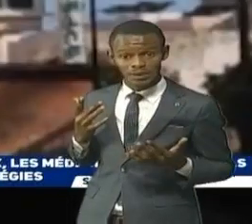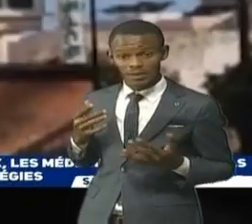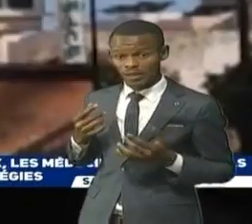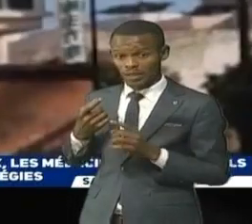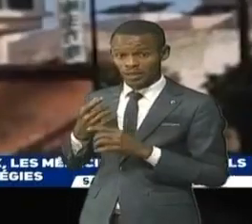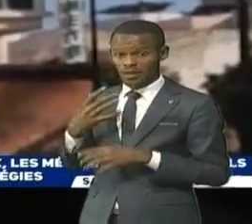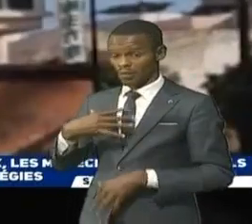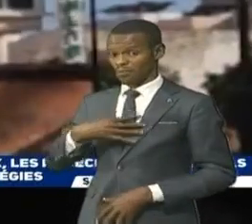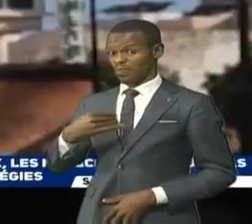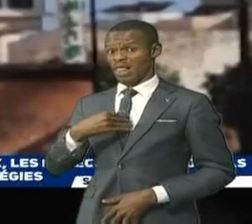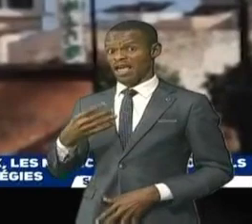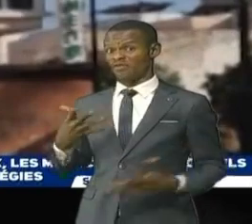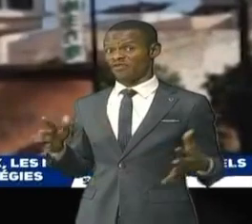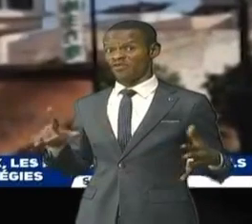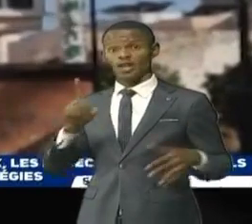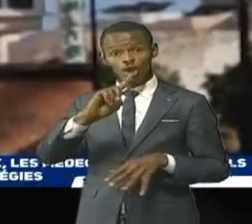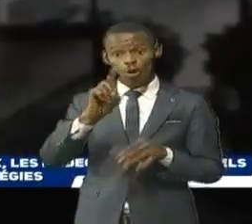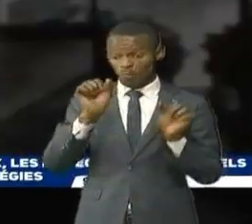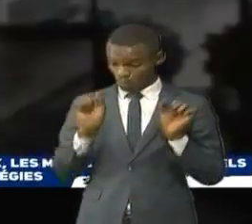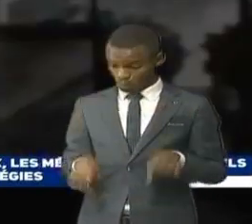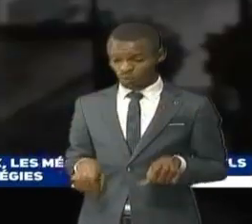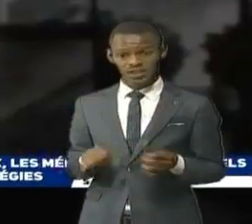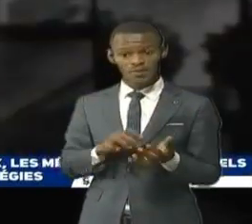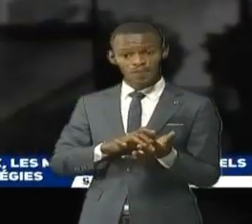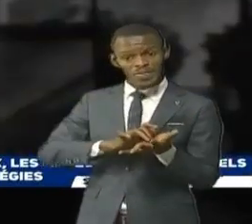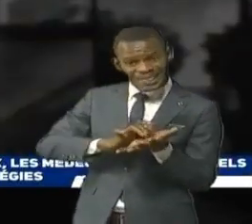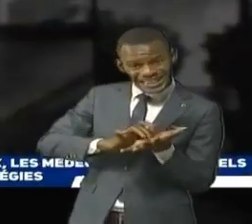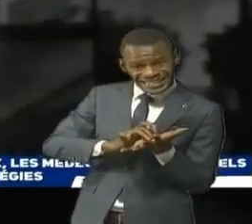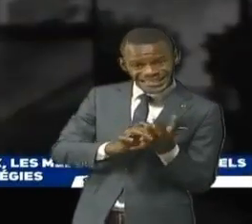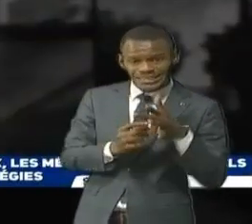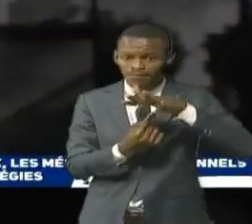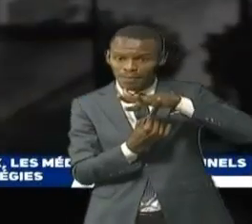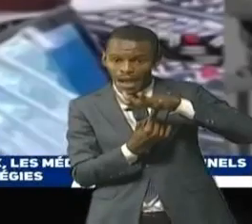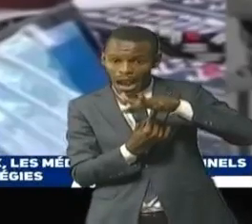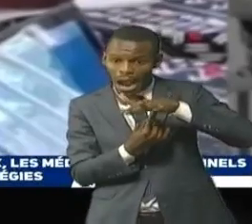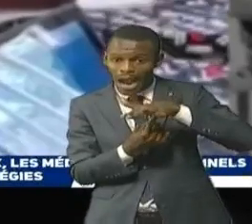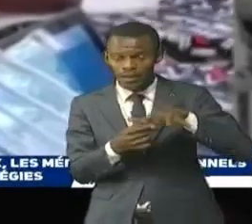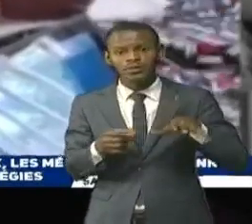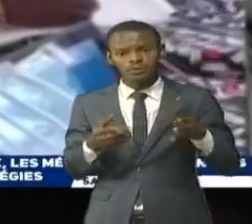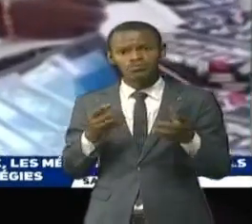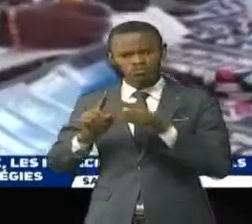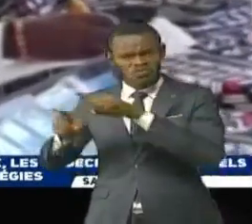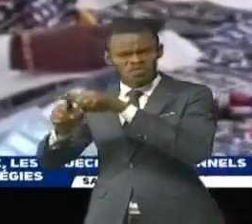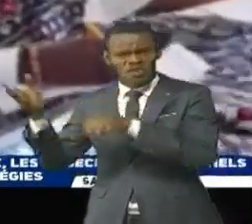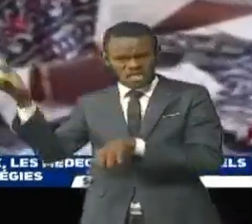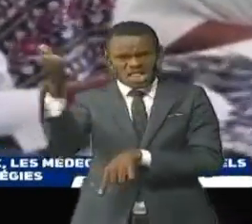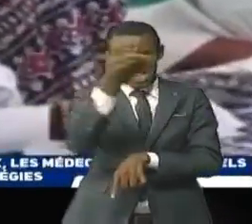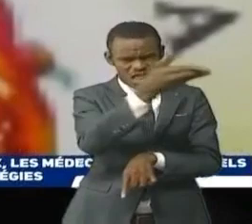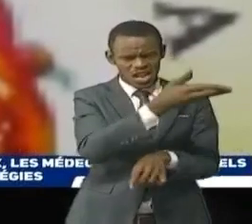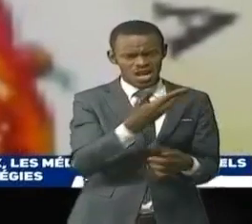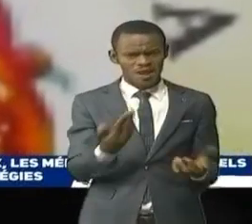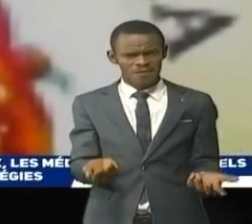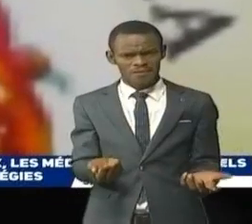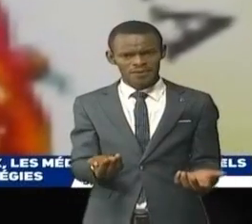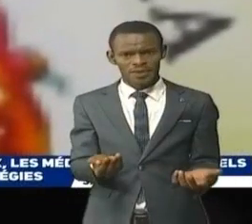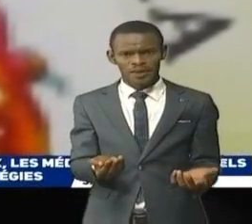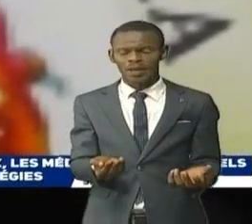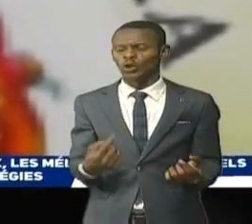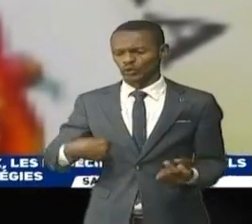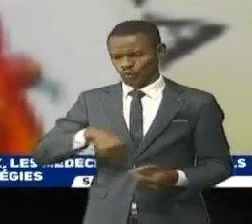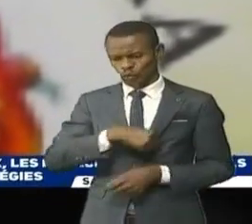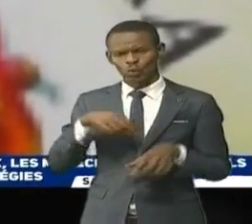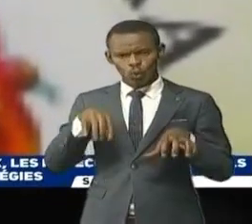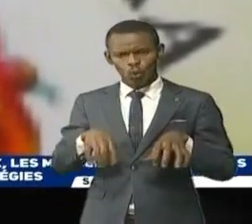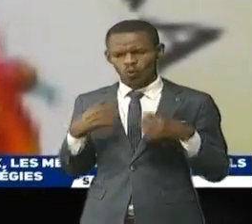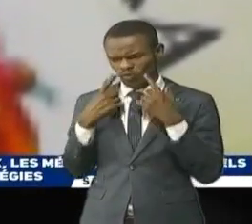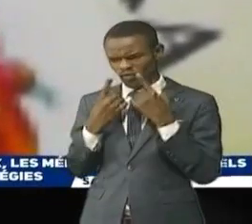eu l'épidémie de Covid-19, on s'est rendu compte qu'on devait se référer aux produits locaux. Nous, la RDC,